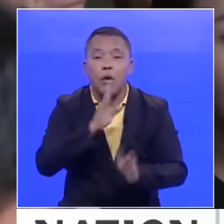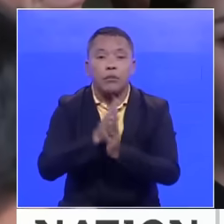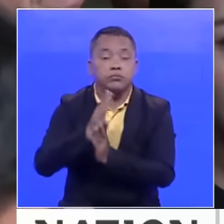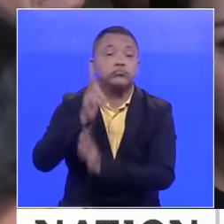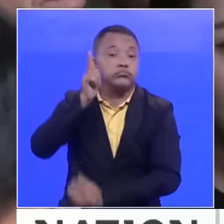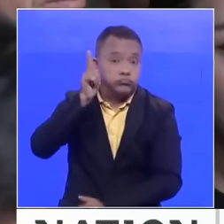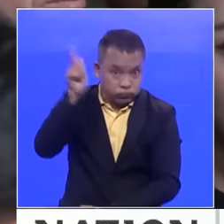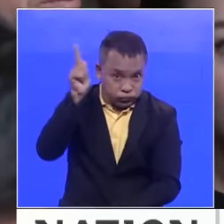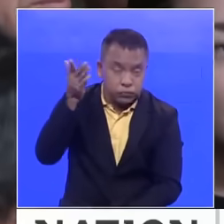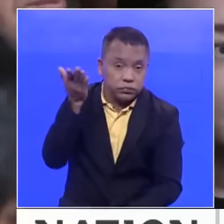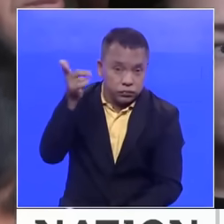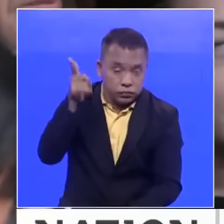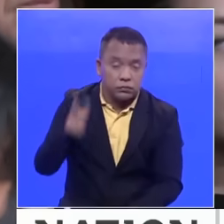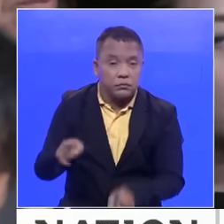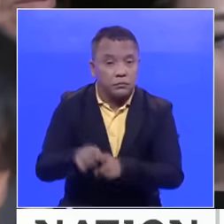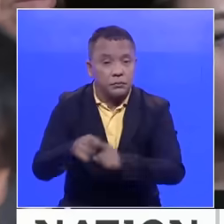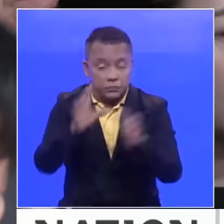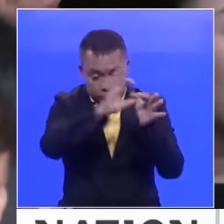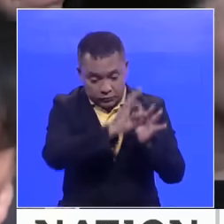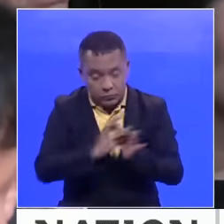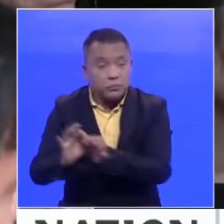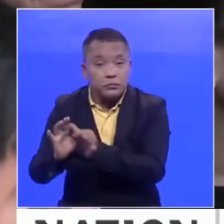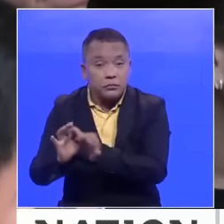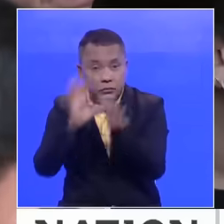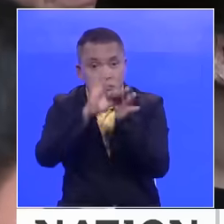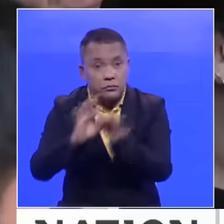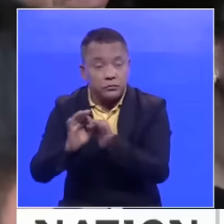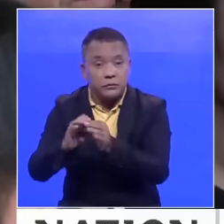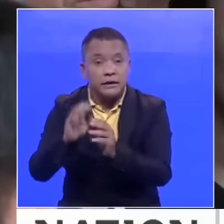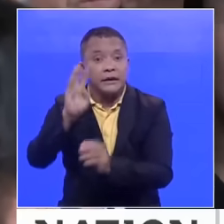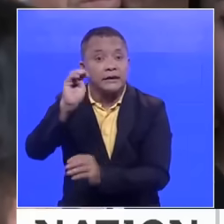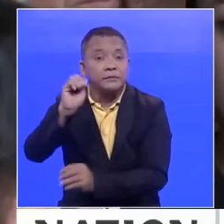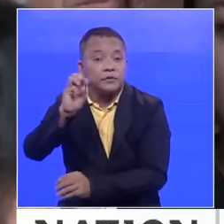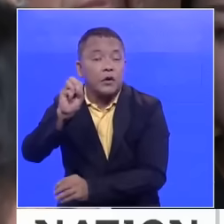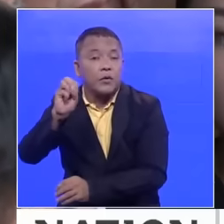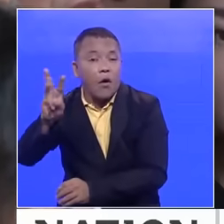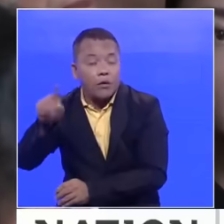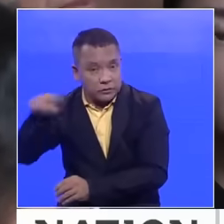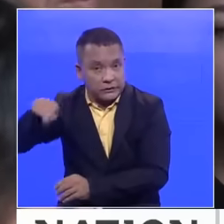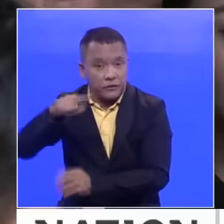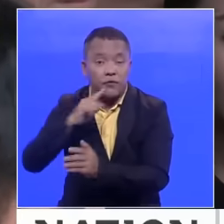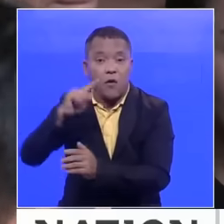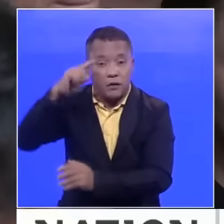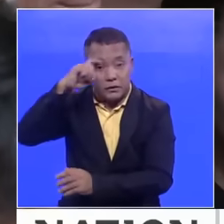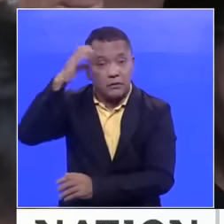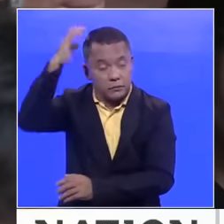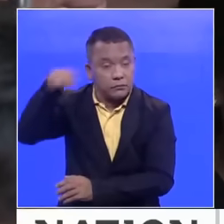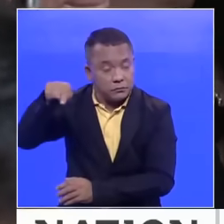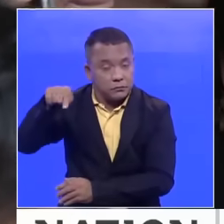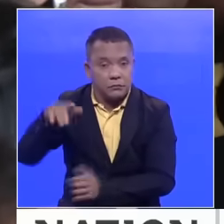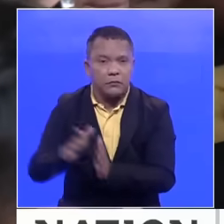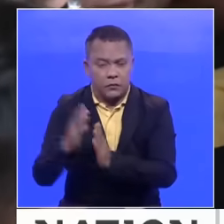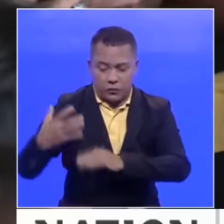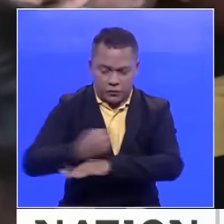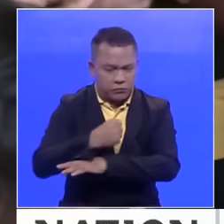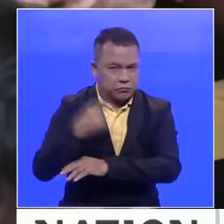ทักษิณเนี่ยเอ๊ะมันจะไปเชื่อมโยงกับ 4สวมั้ยร้องท่านนายกเศรษฐาเนี่ยนะในทางการเมืองเขาก็มองว่าอาจ